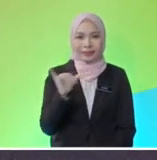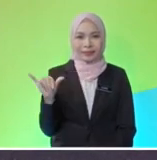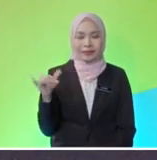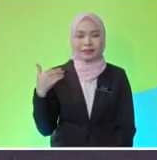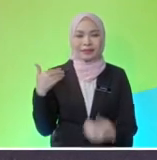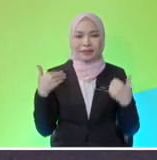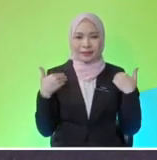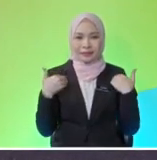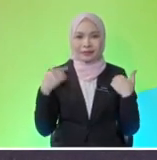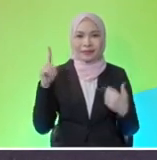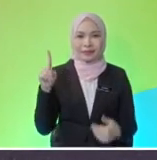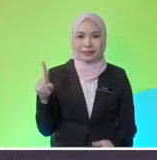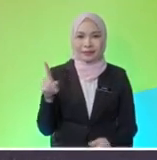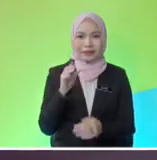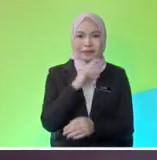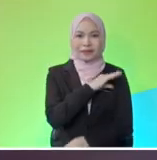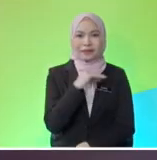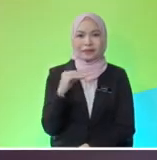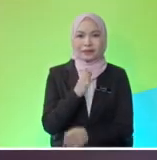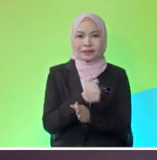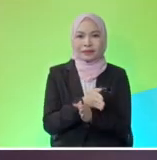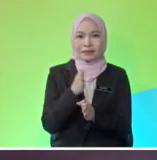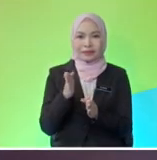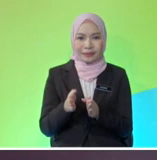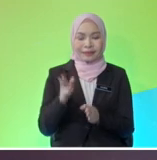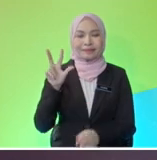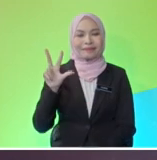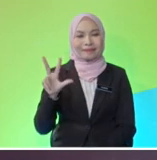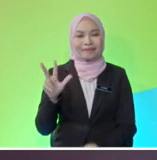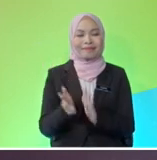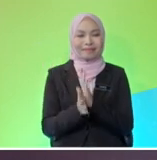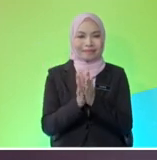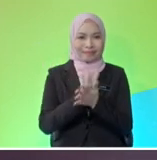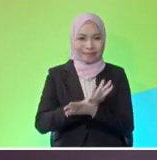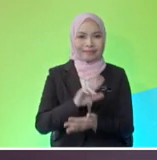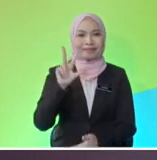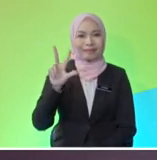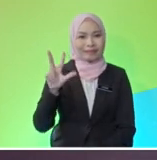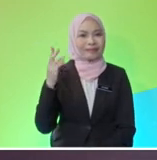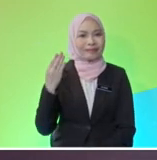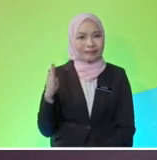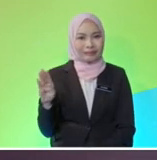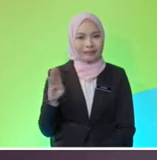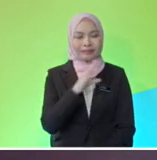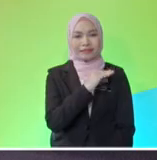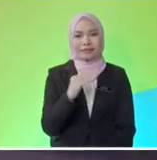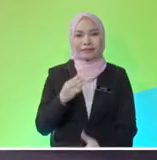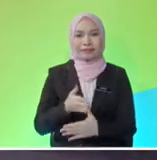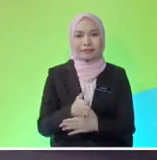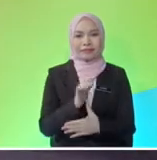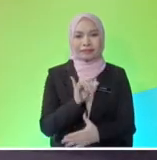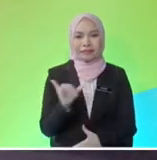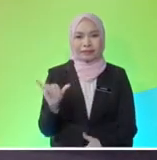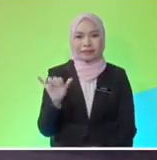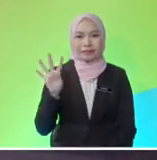sebelahnya tiga. Dia jadi 13. Teruskan lagi. Kita nampak 14. Nak senang tengok